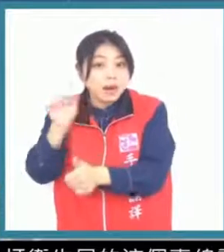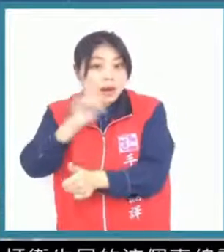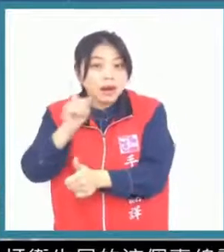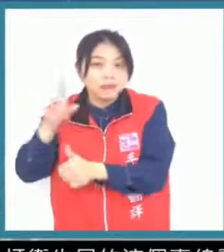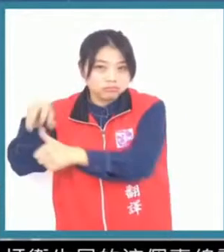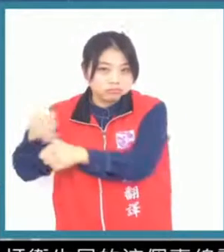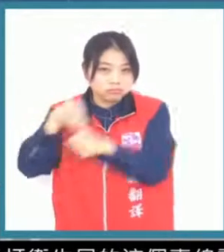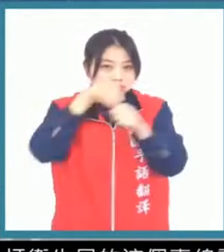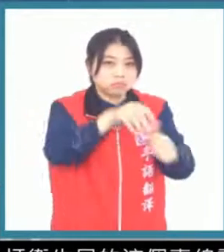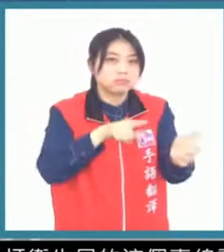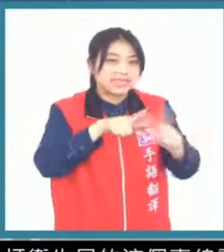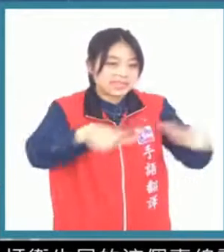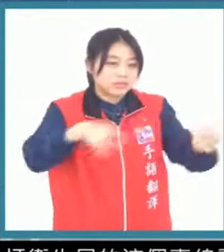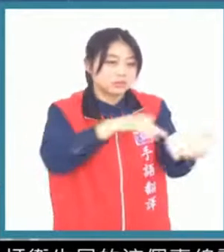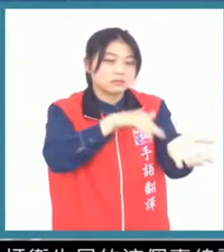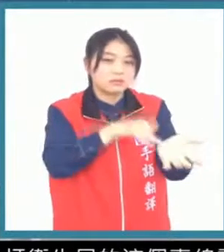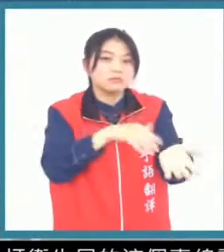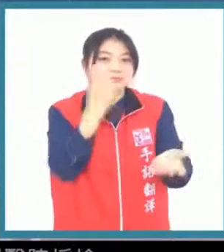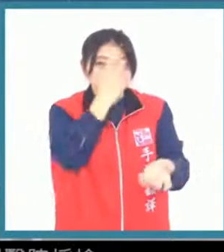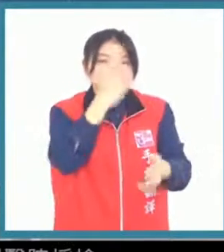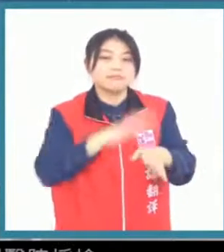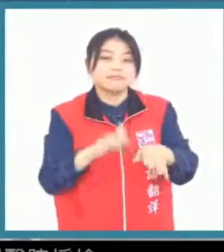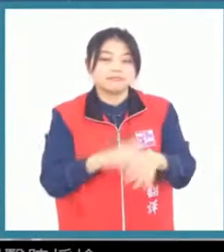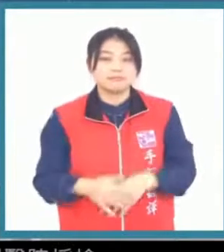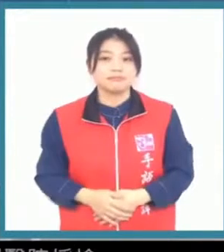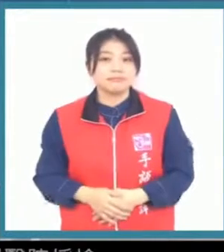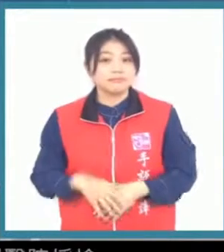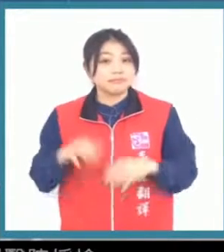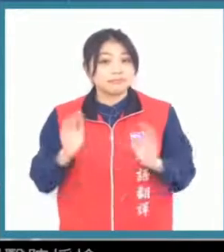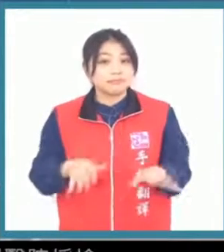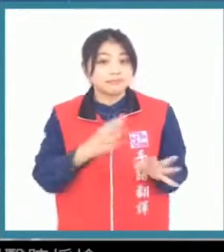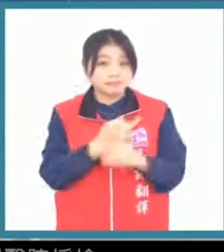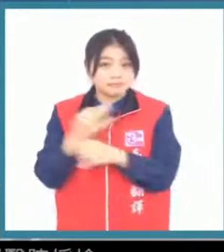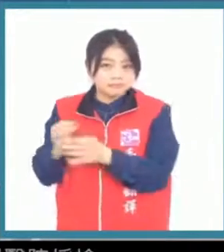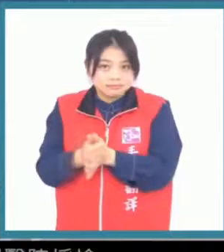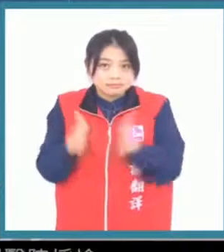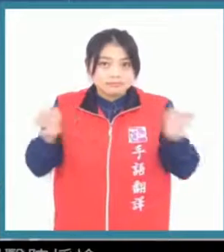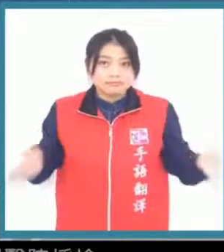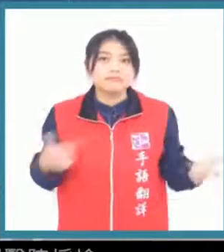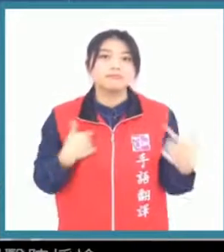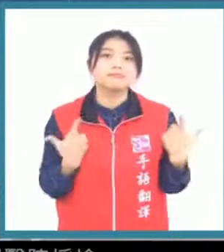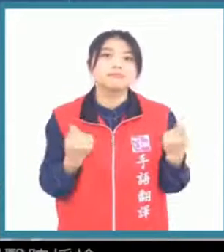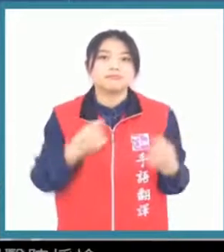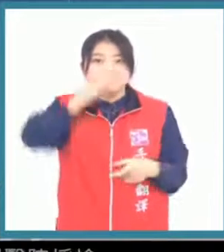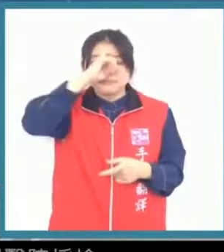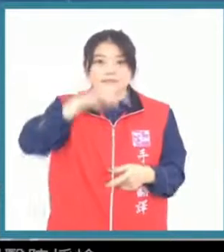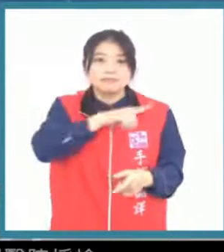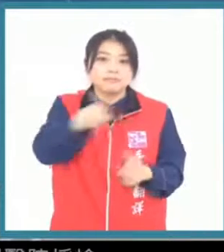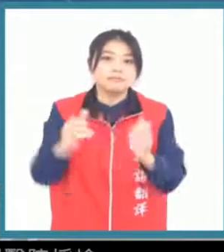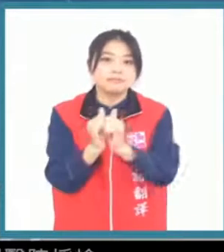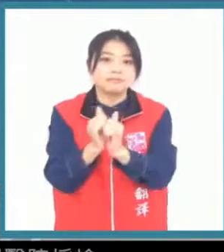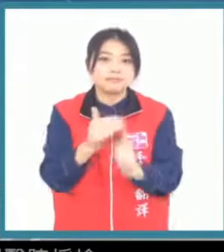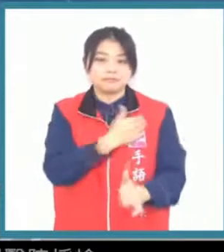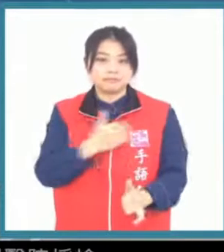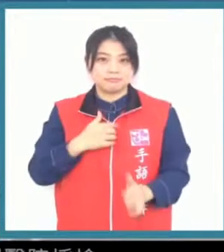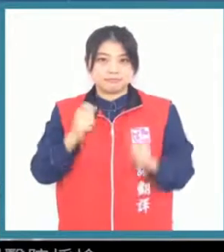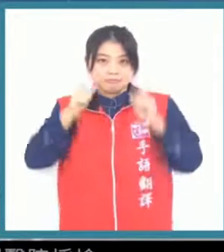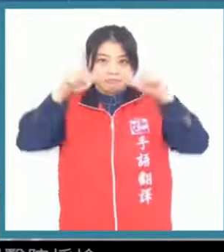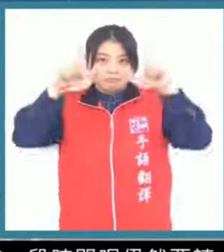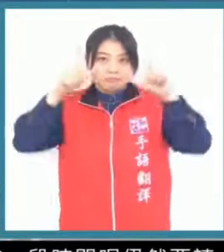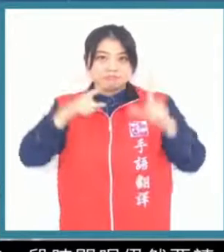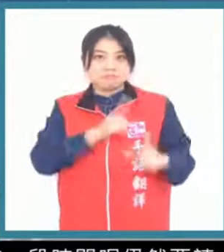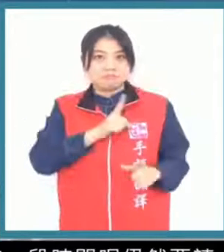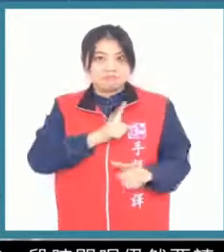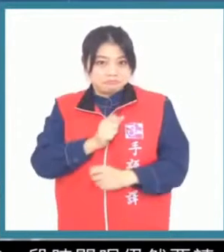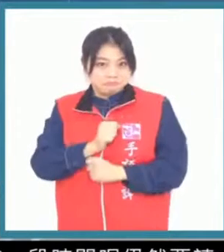检。那这一段时间呢，仍然要请大家要提高警觉，因为有些